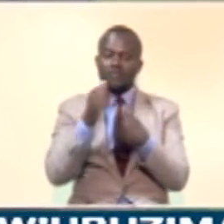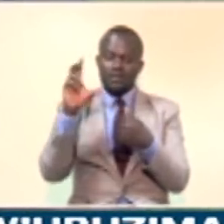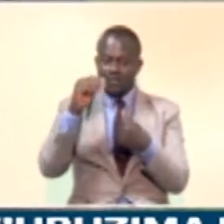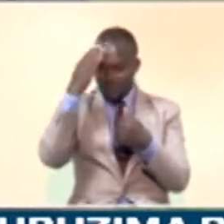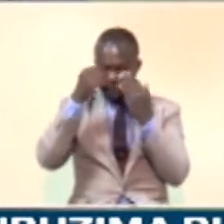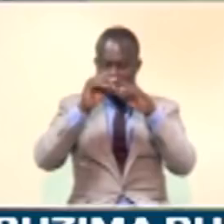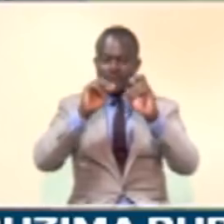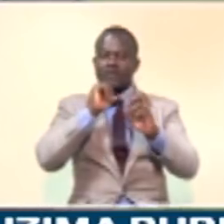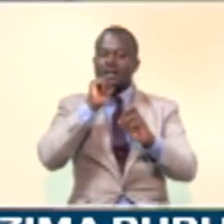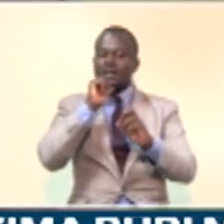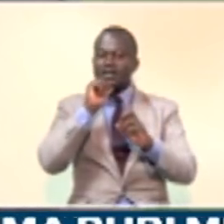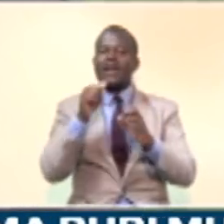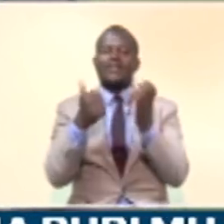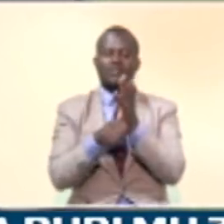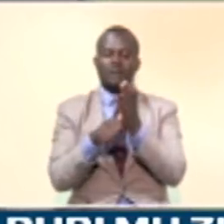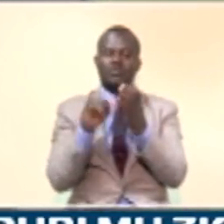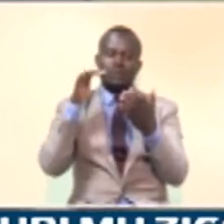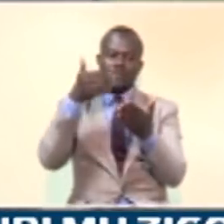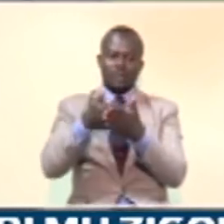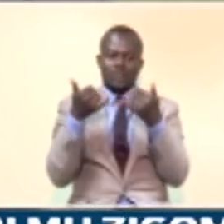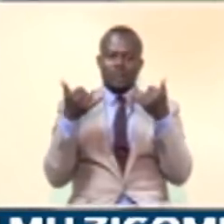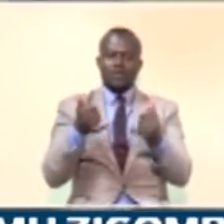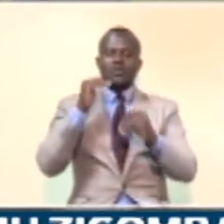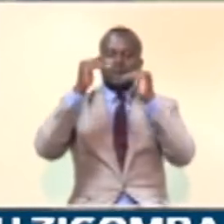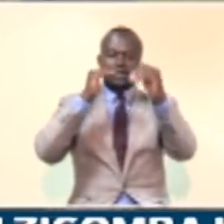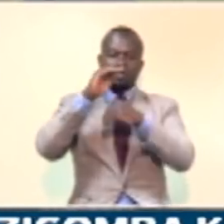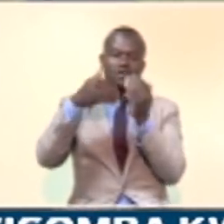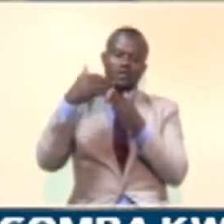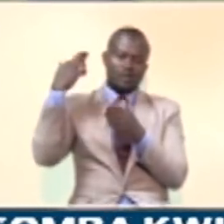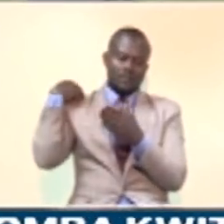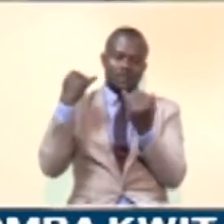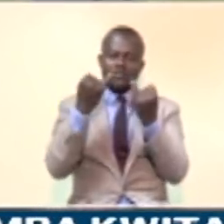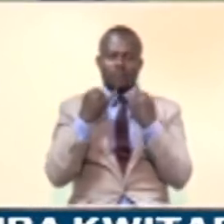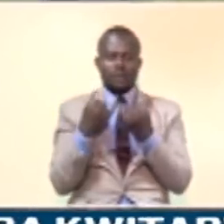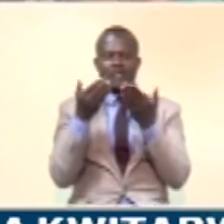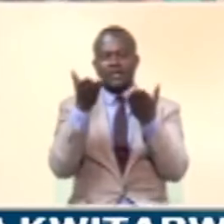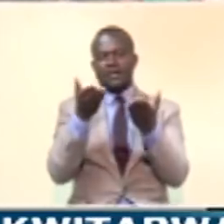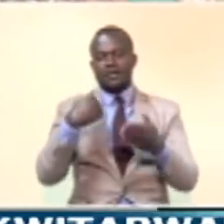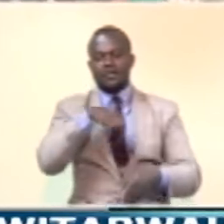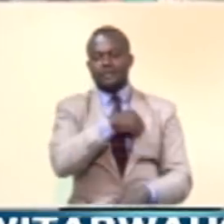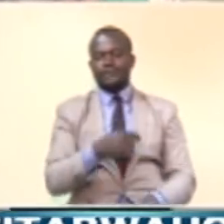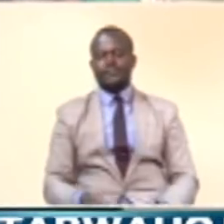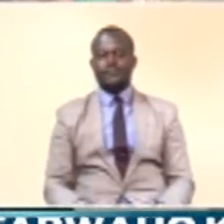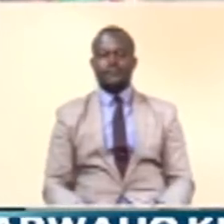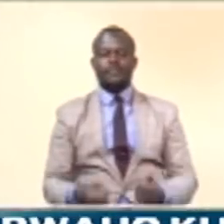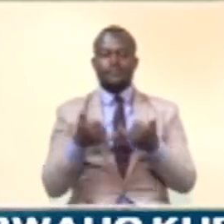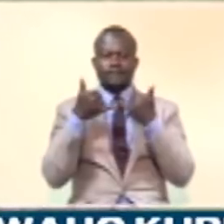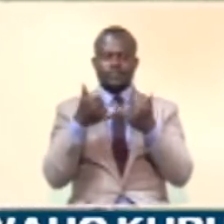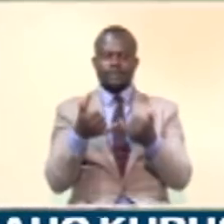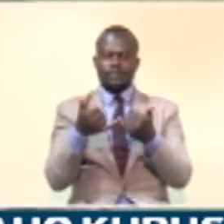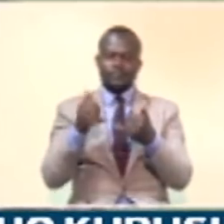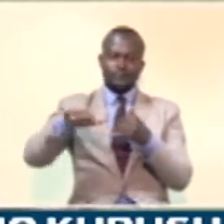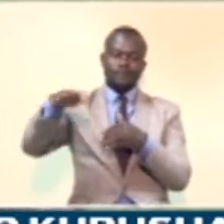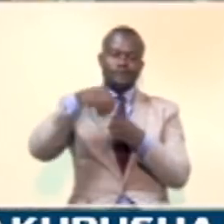kuko nta menace kugeza ubu ngubu inzego zibishinzwe zitubwire hari iwacu kuri ubu inkambi